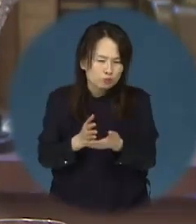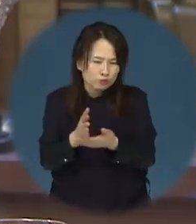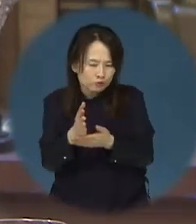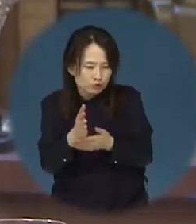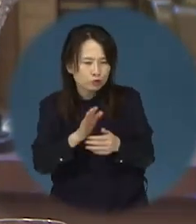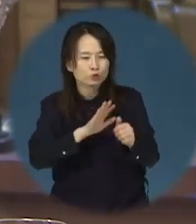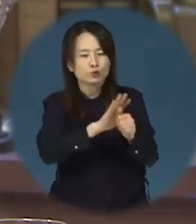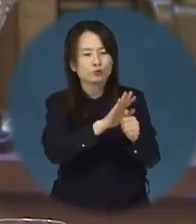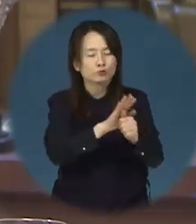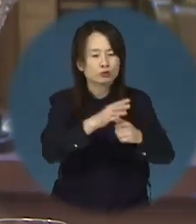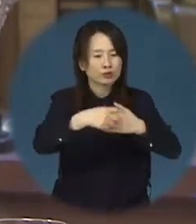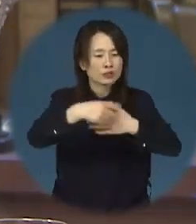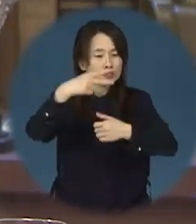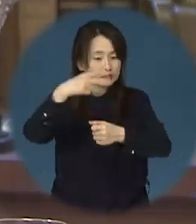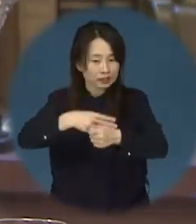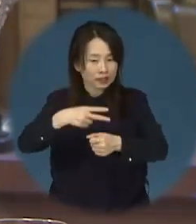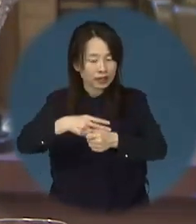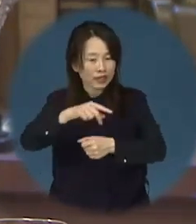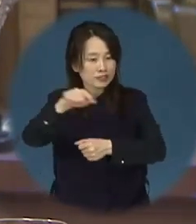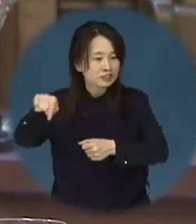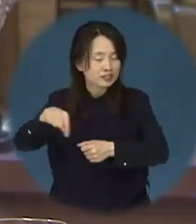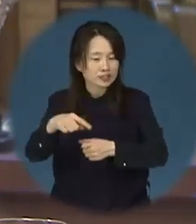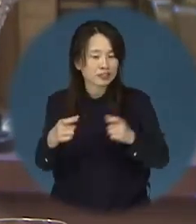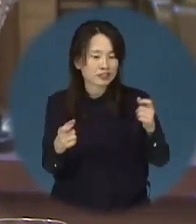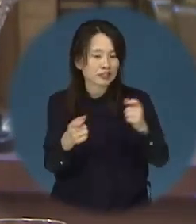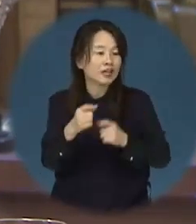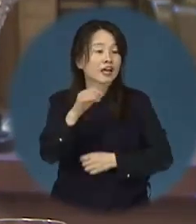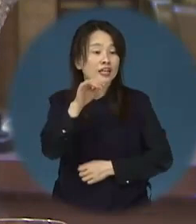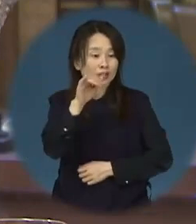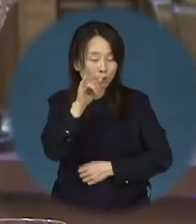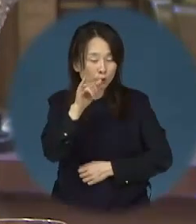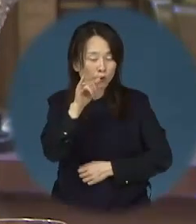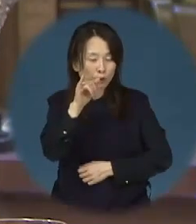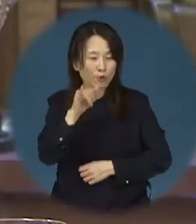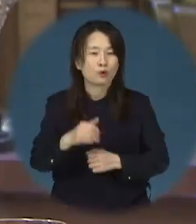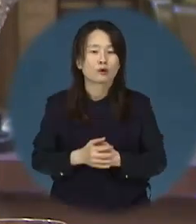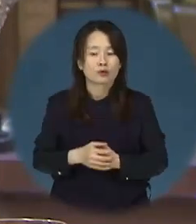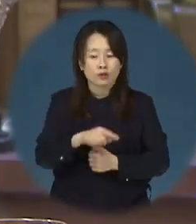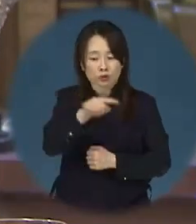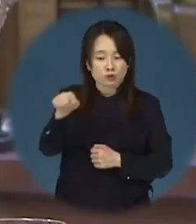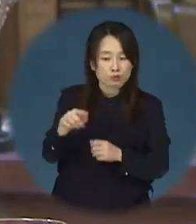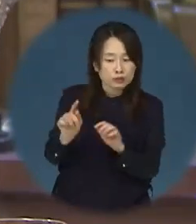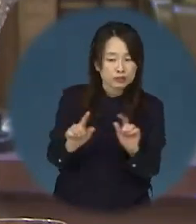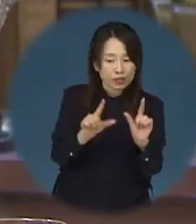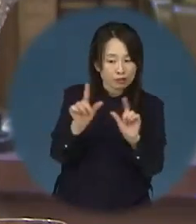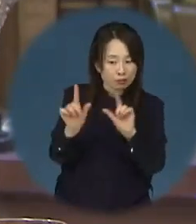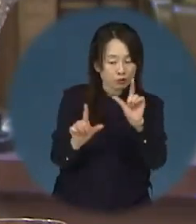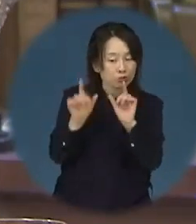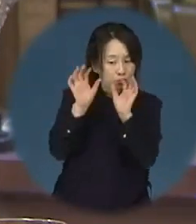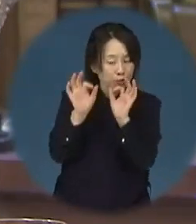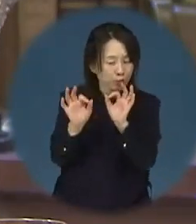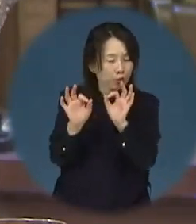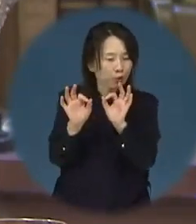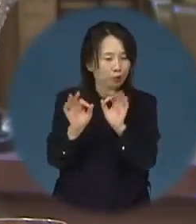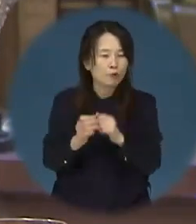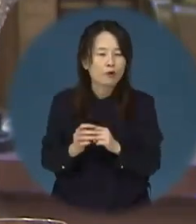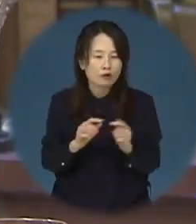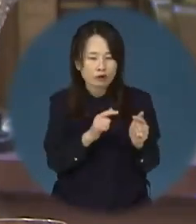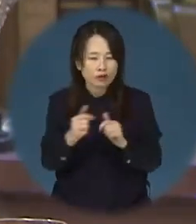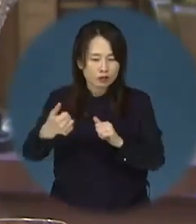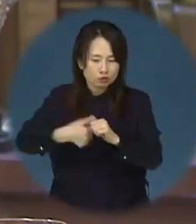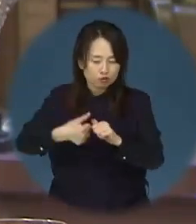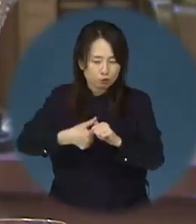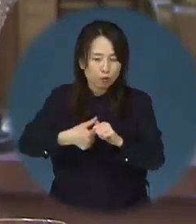전문적으로 진료하는 의사분들도 계셨고 그쵸. 더 어려운 상황에서 그분들의 삶을 보면서 네. 여러 가지 가이드도